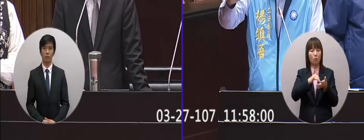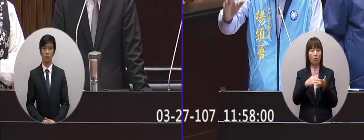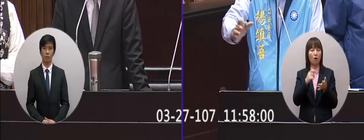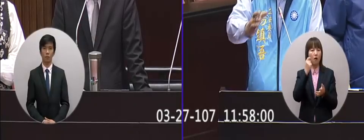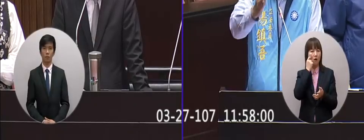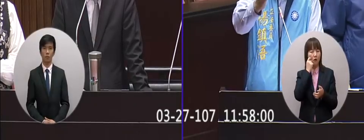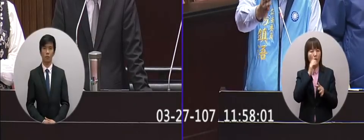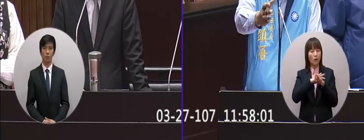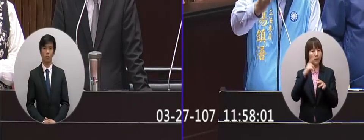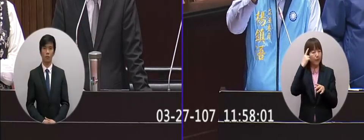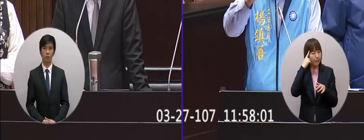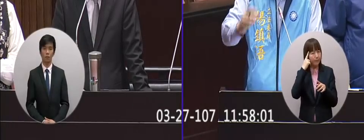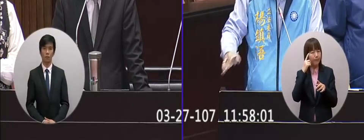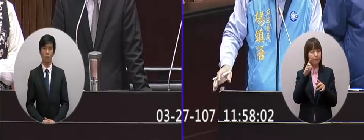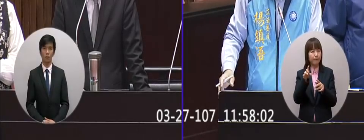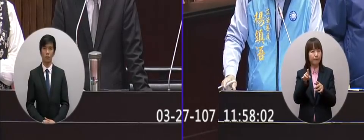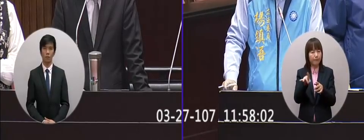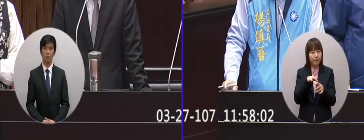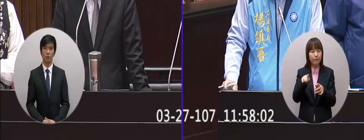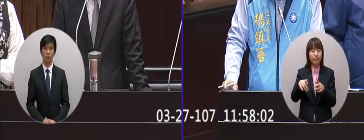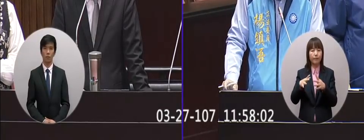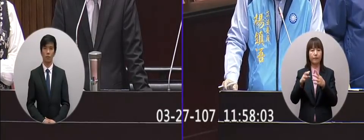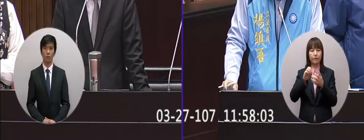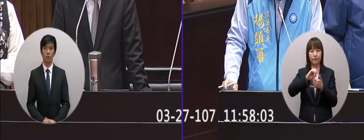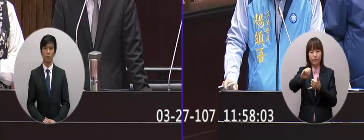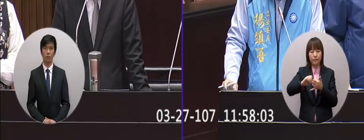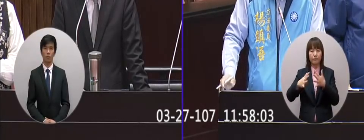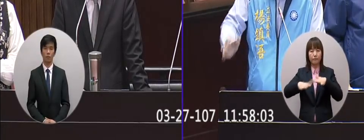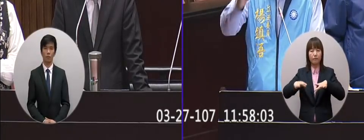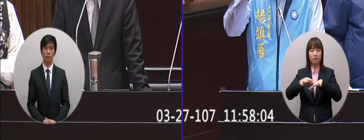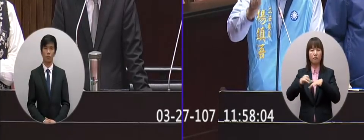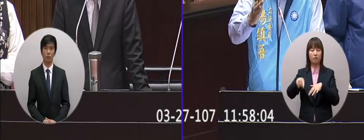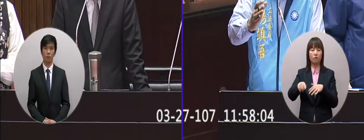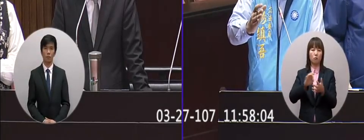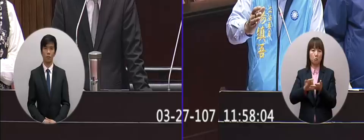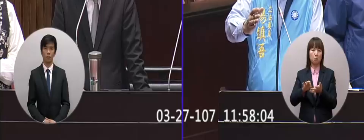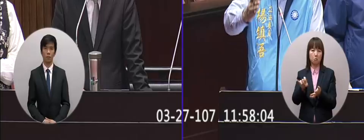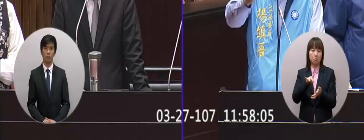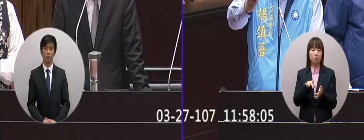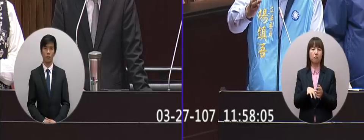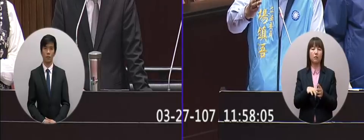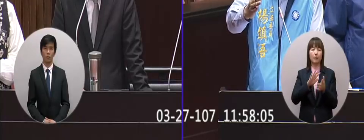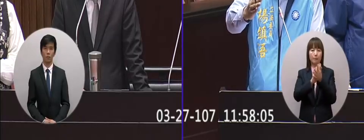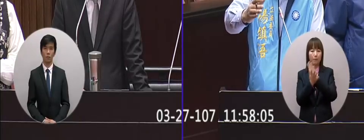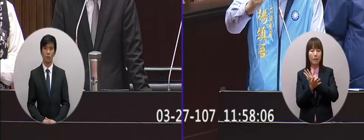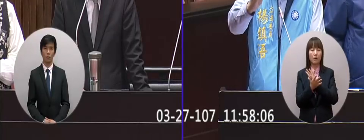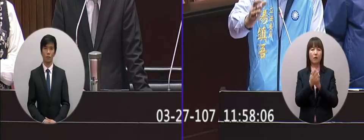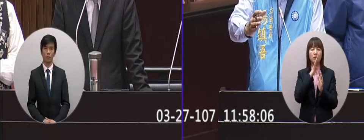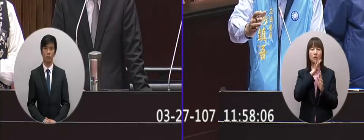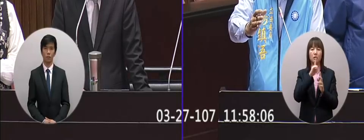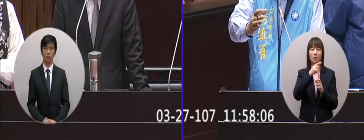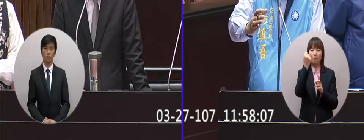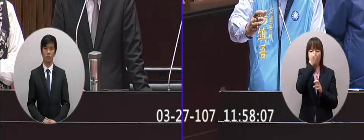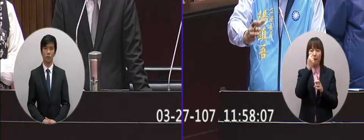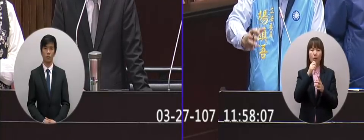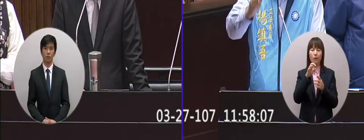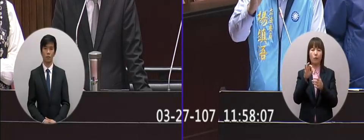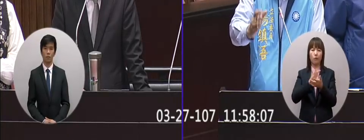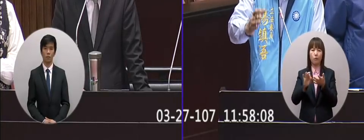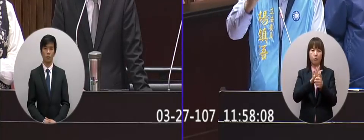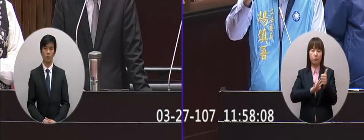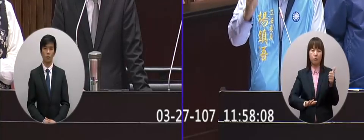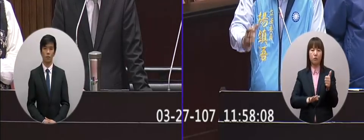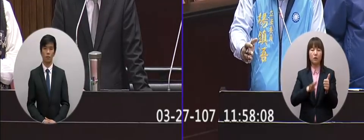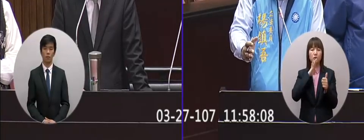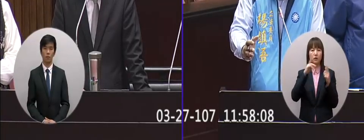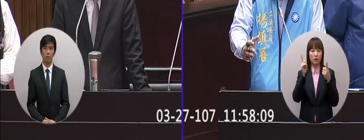筋就动到了国发基离岛建设基金上面来了，那因此就形成了一个恶性的循环，很